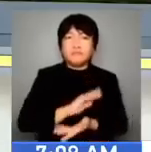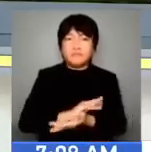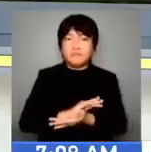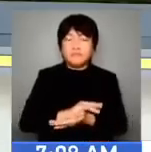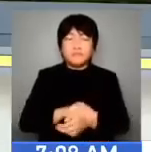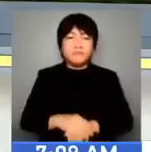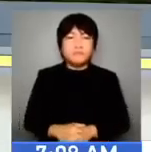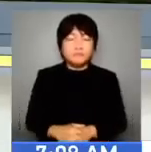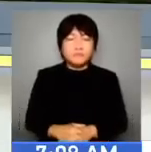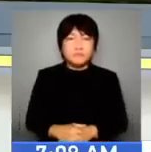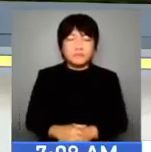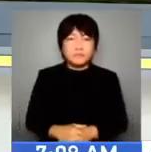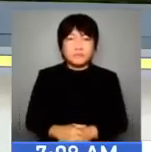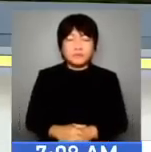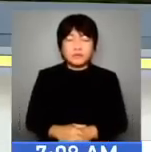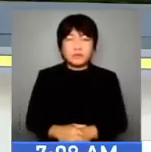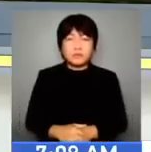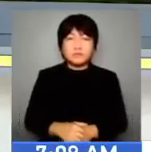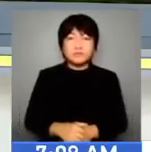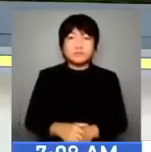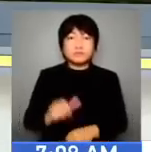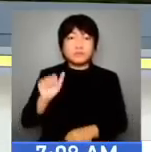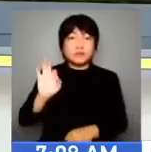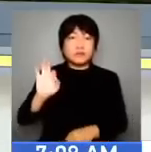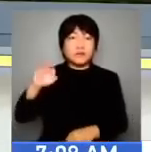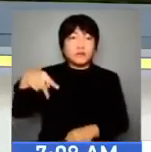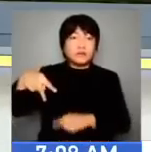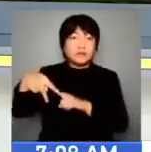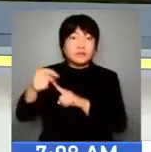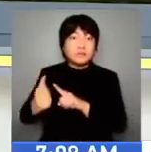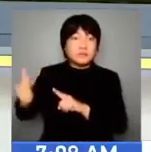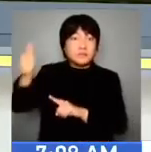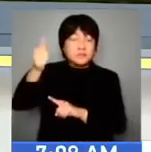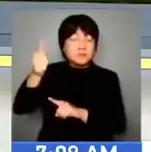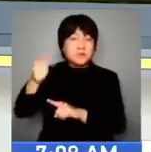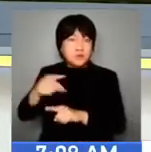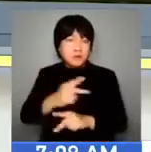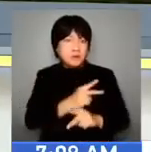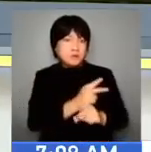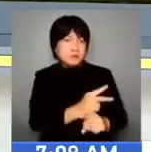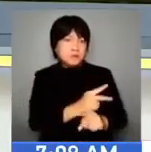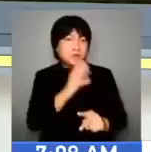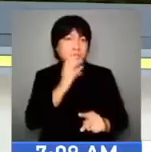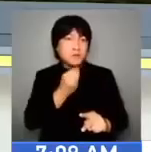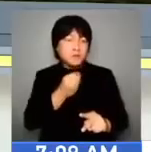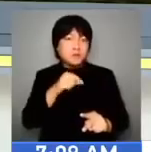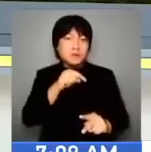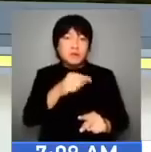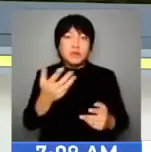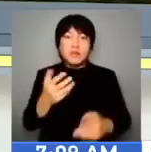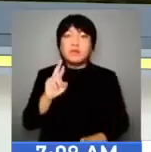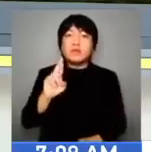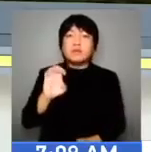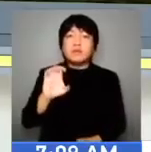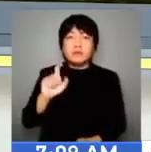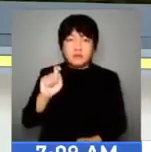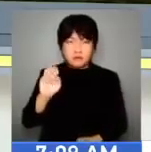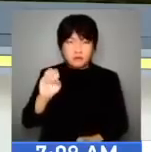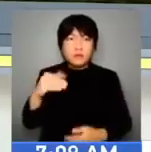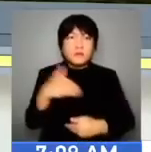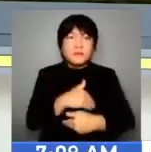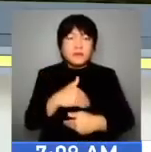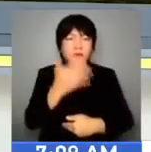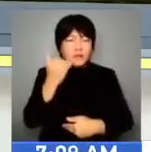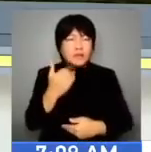Tiniyak ng AFP Western Command na pinoprotektahan nila ang mga bahura o reef na malapit sa Recto Bank. Ito matapos mapaulat na may ilang Chinese fishing